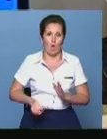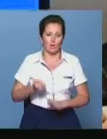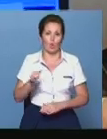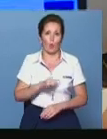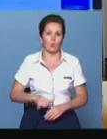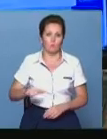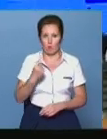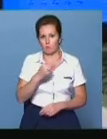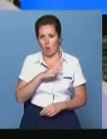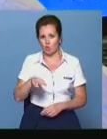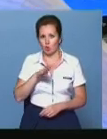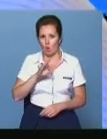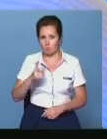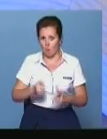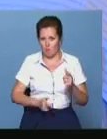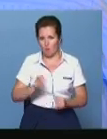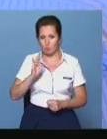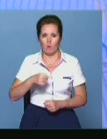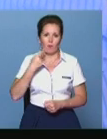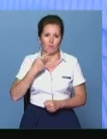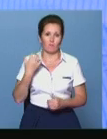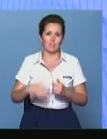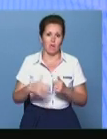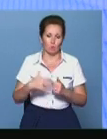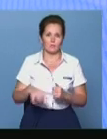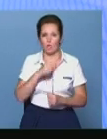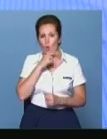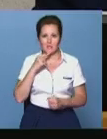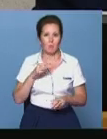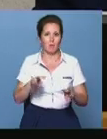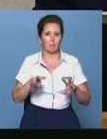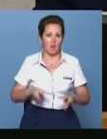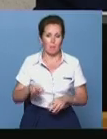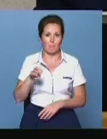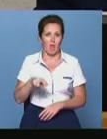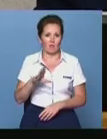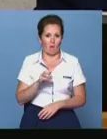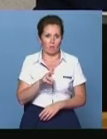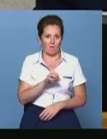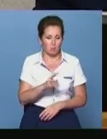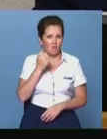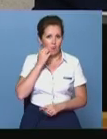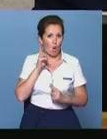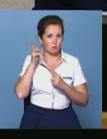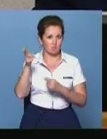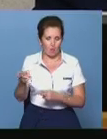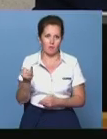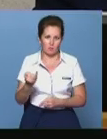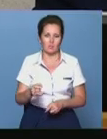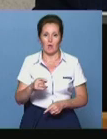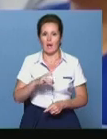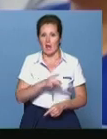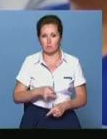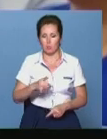тонн молока Александр Соловьев будет говорить в среду с российским премьером Медведевым в Москве. И о налогах. Республика настаивает